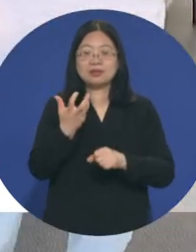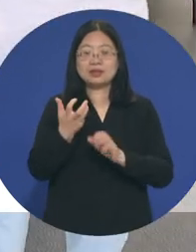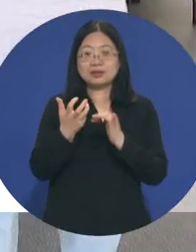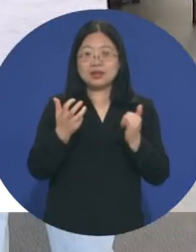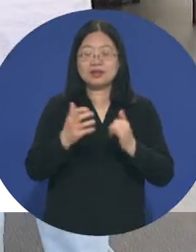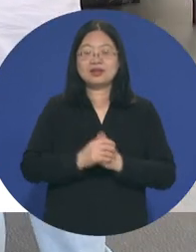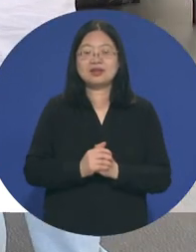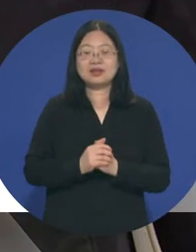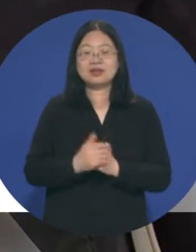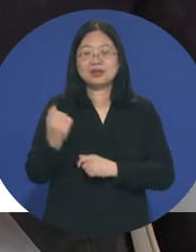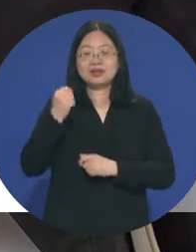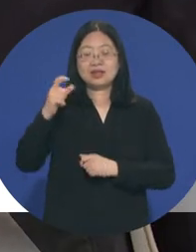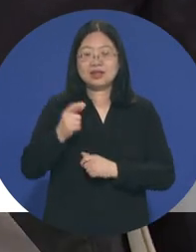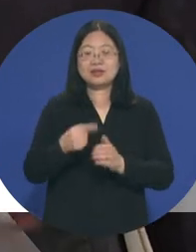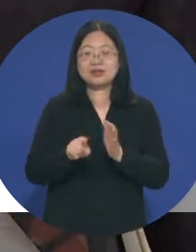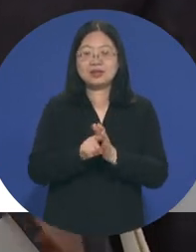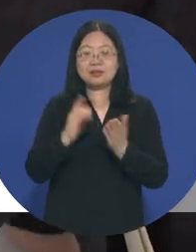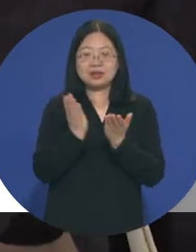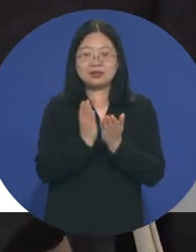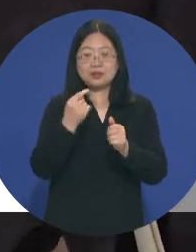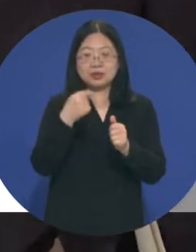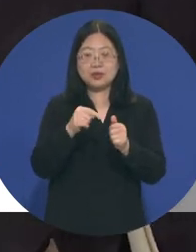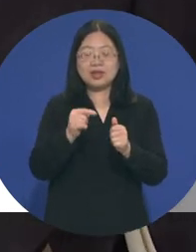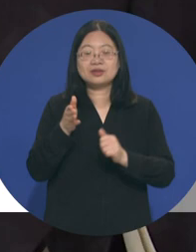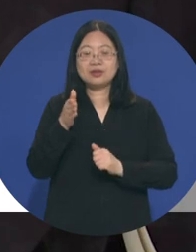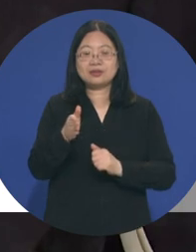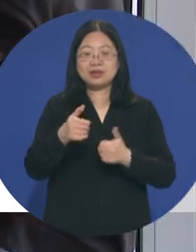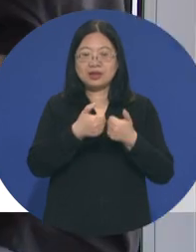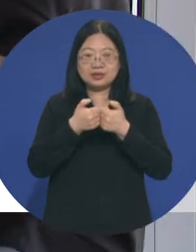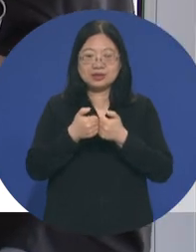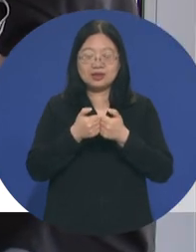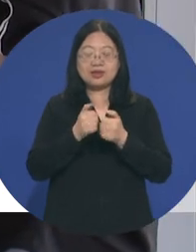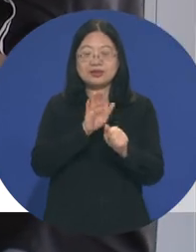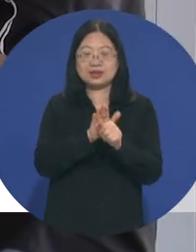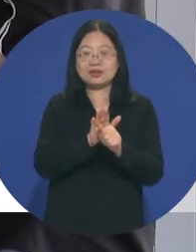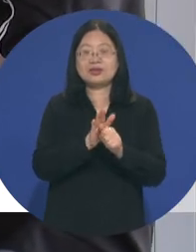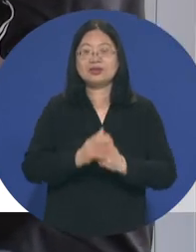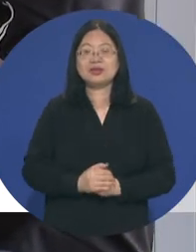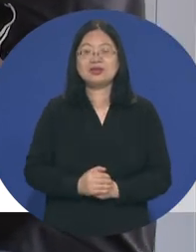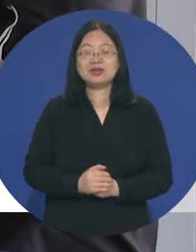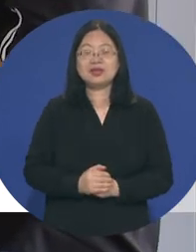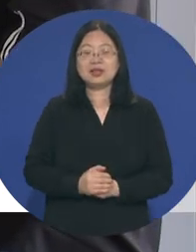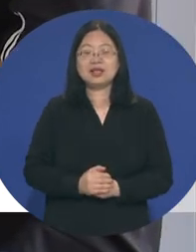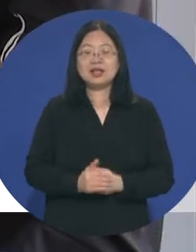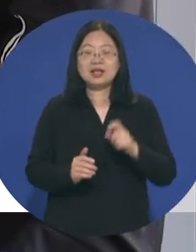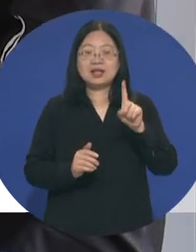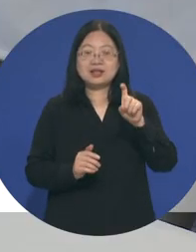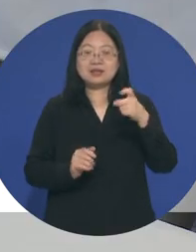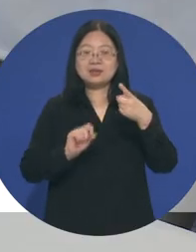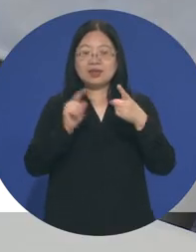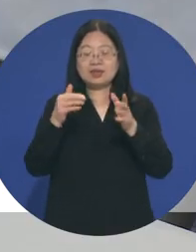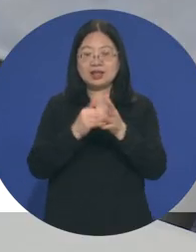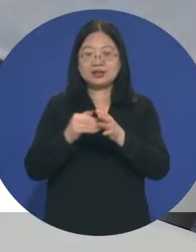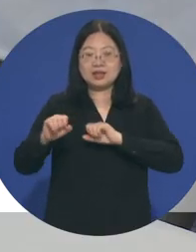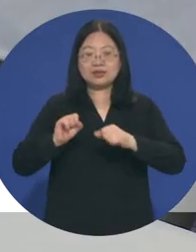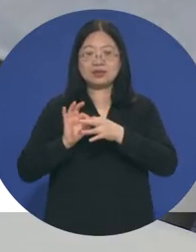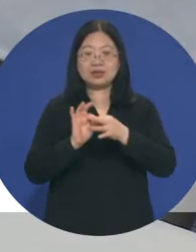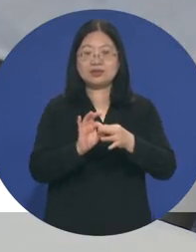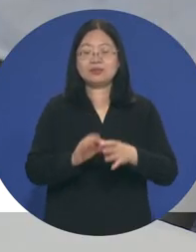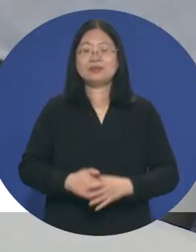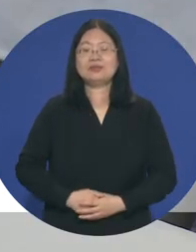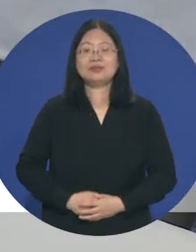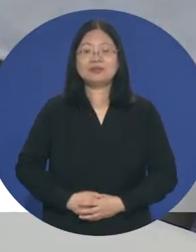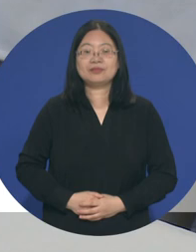80여명은 영양 강화를 위한 맞춤형 교육 전문가 컨설팅 등을 지원받으며 오는 11월까지 활동을 이어갈